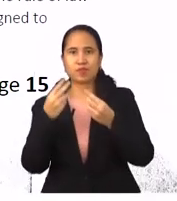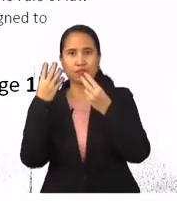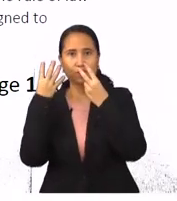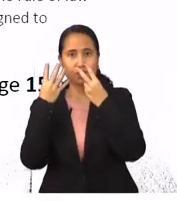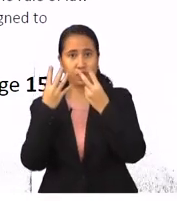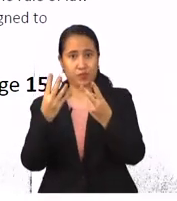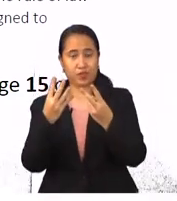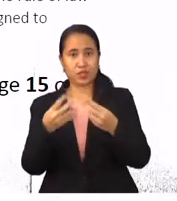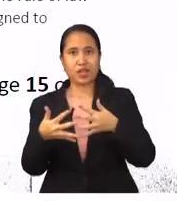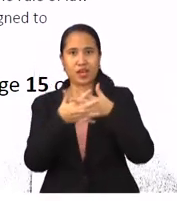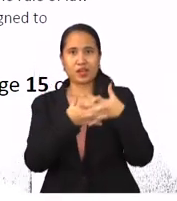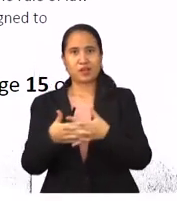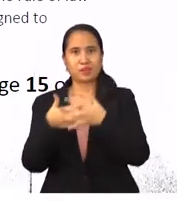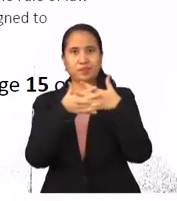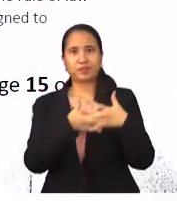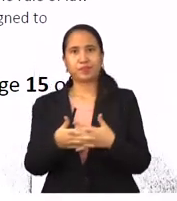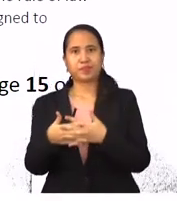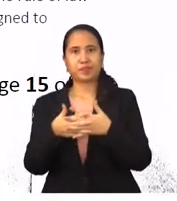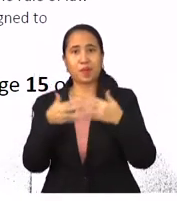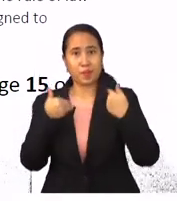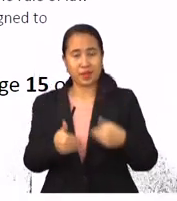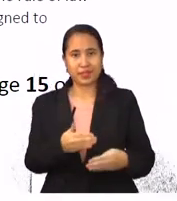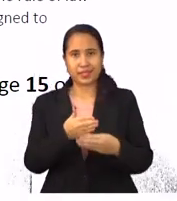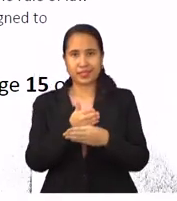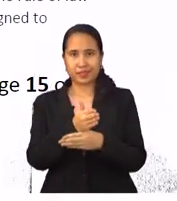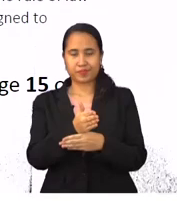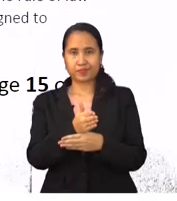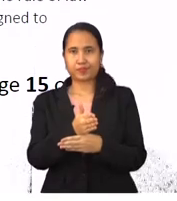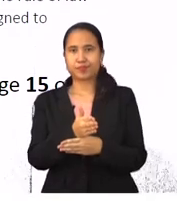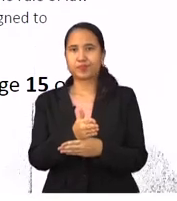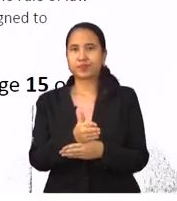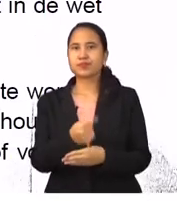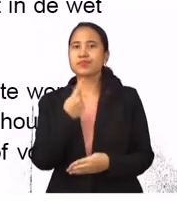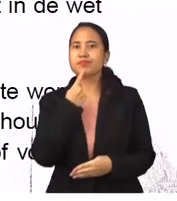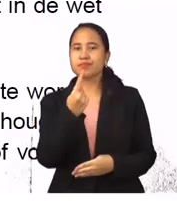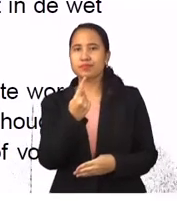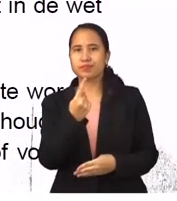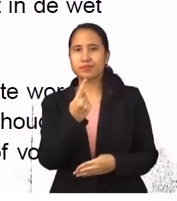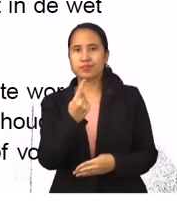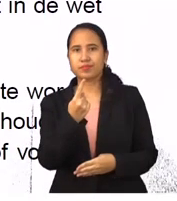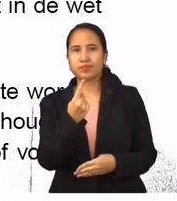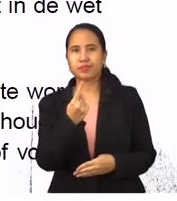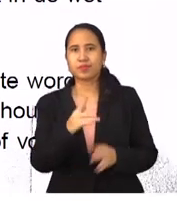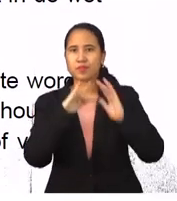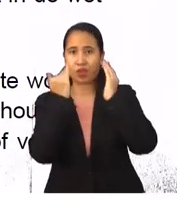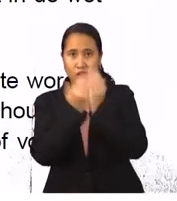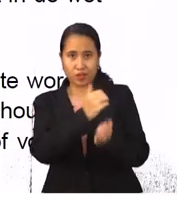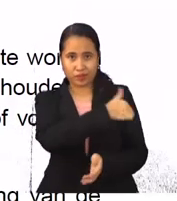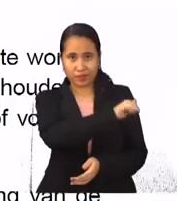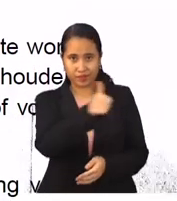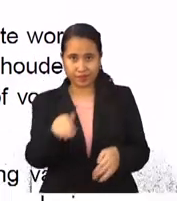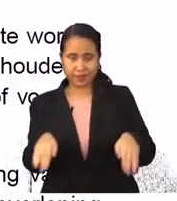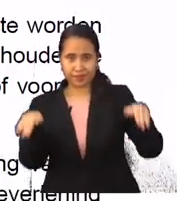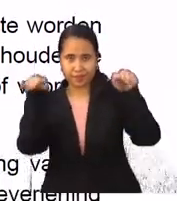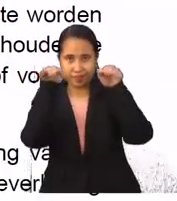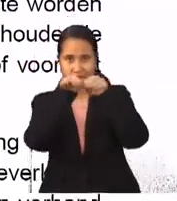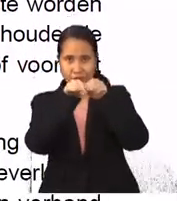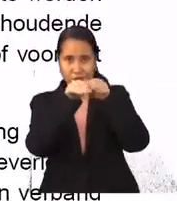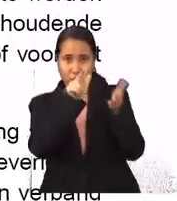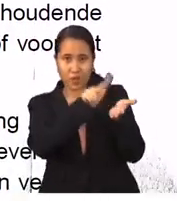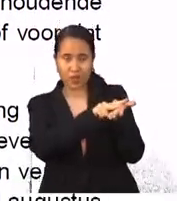Amerikaanse verdrag inzake de rechten van de mens, welke als volgt luidt: All persons are equal before the